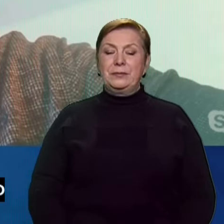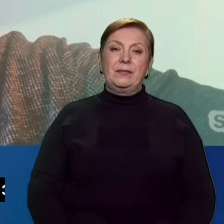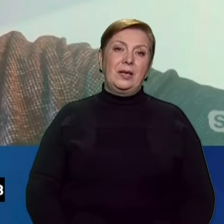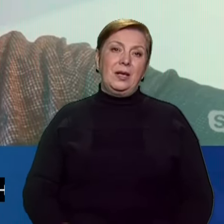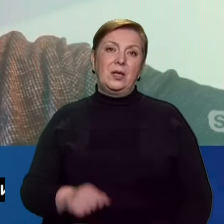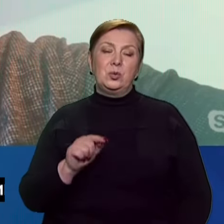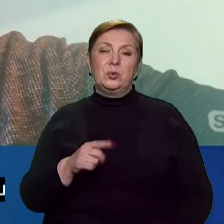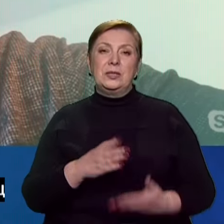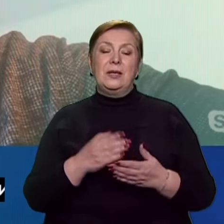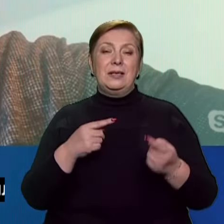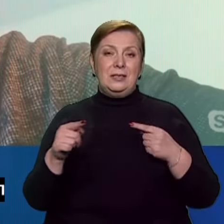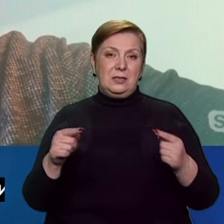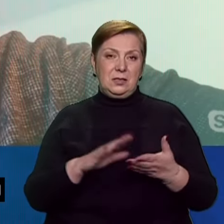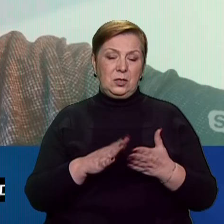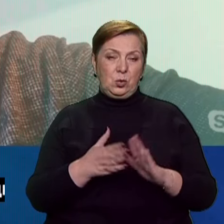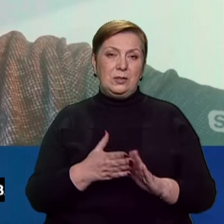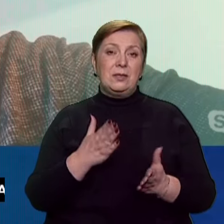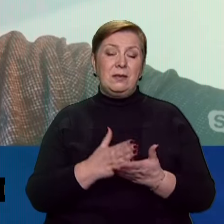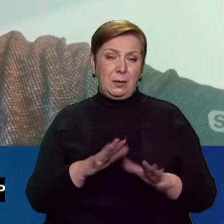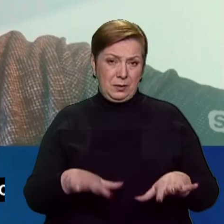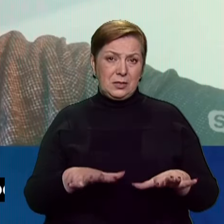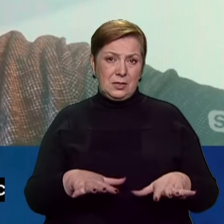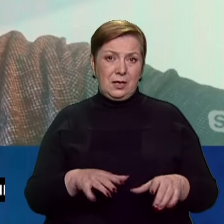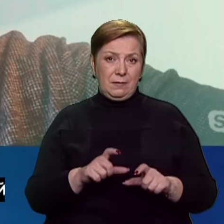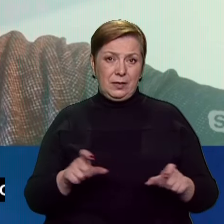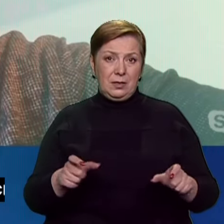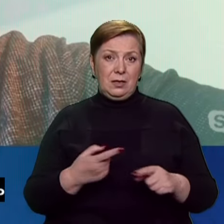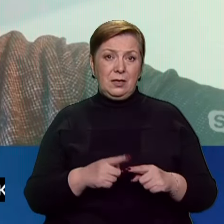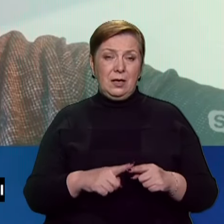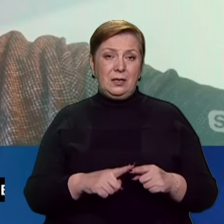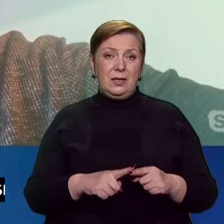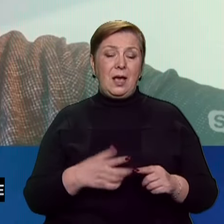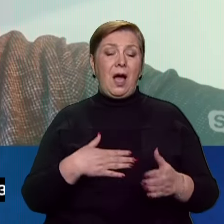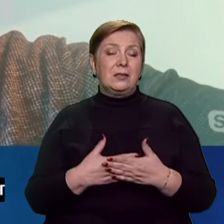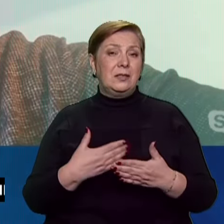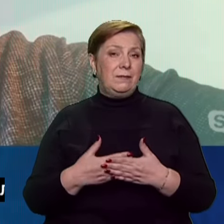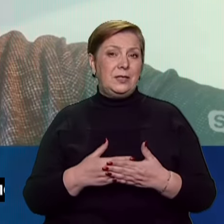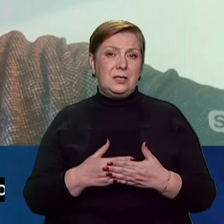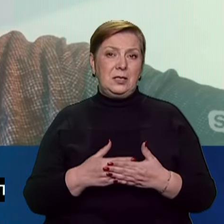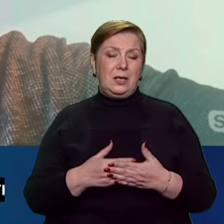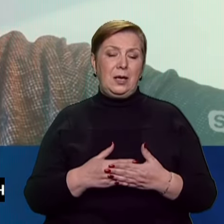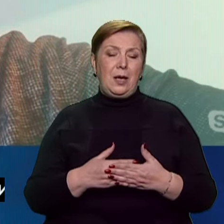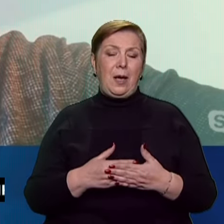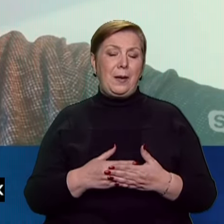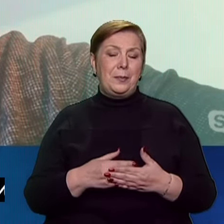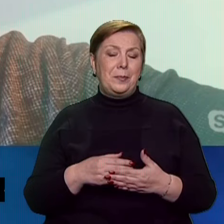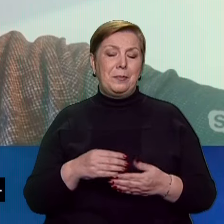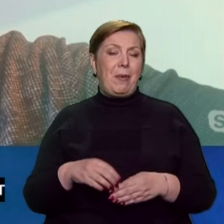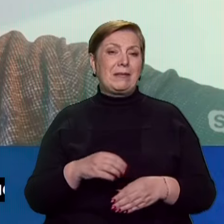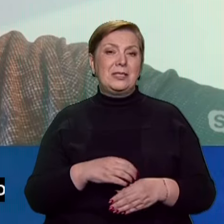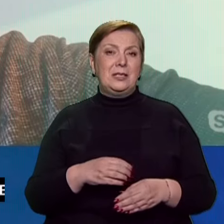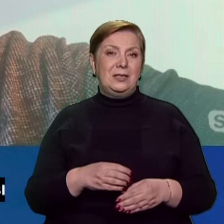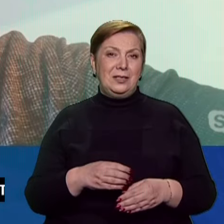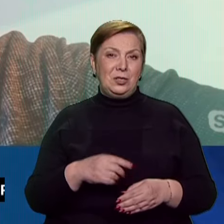різна ситуація. Є і місцеві, ті, які є там активістами, партійними діячами уже